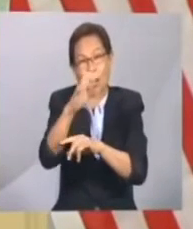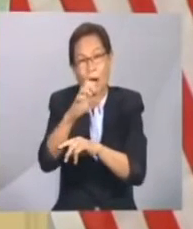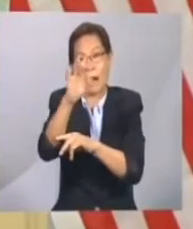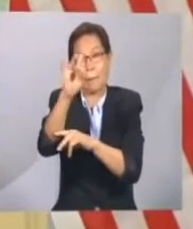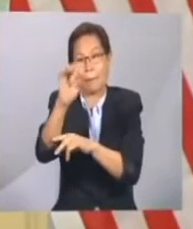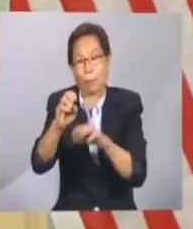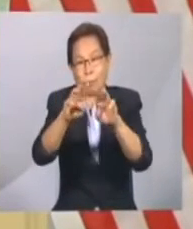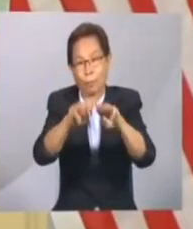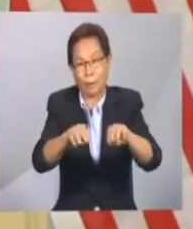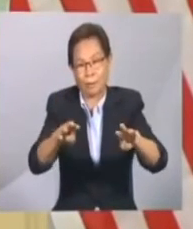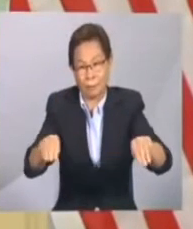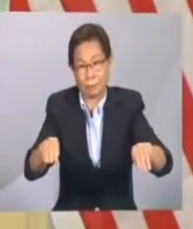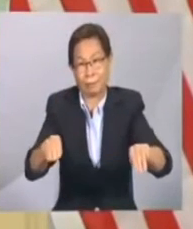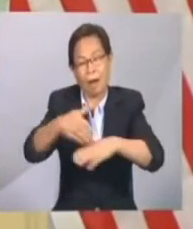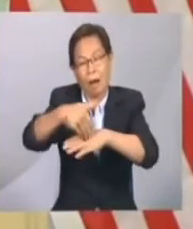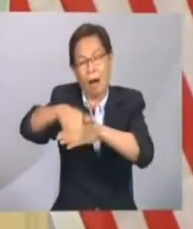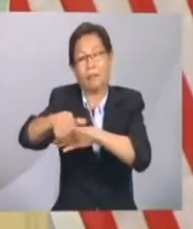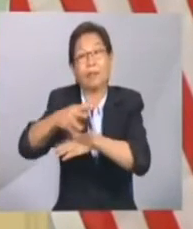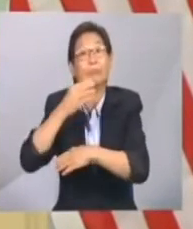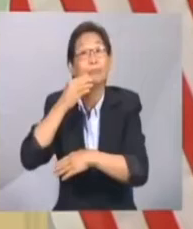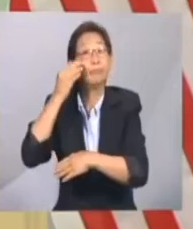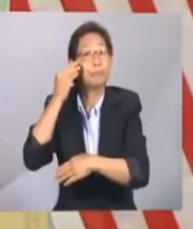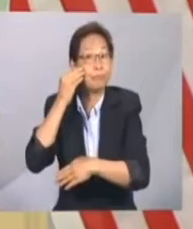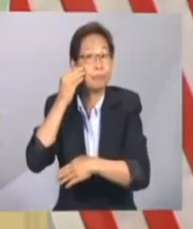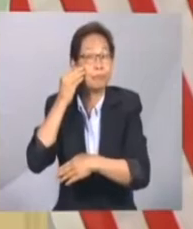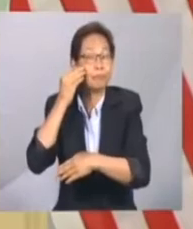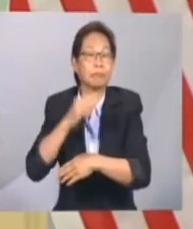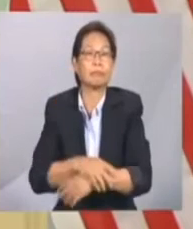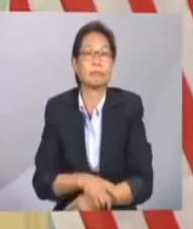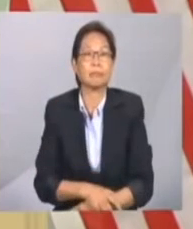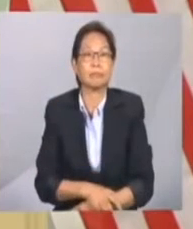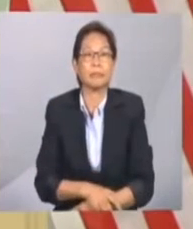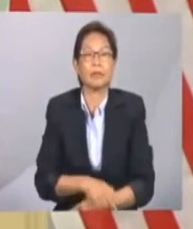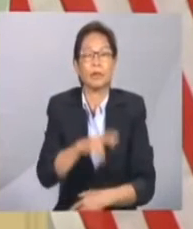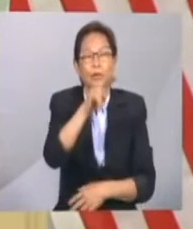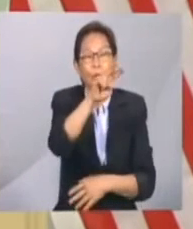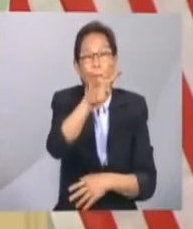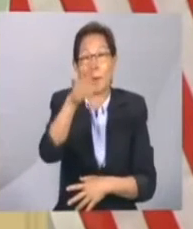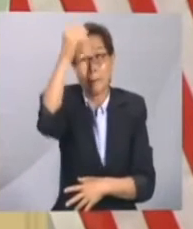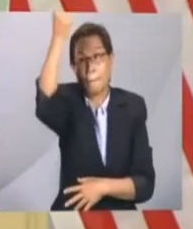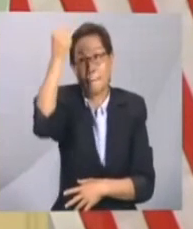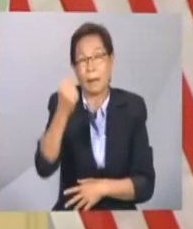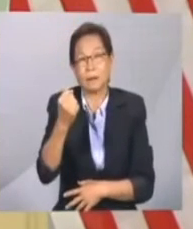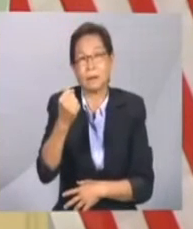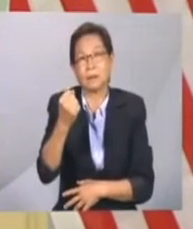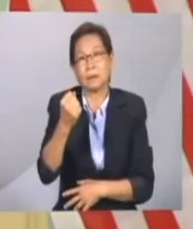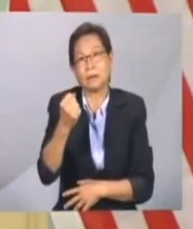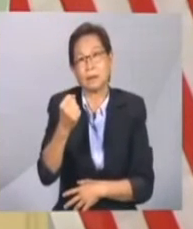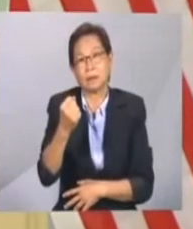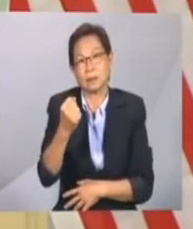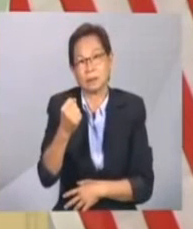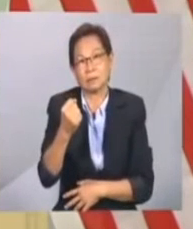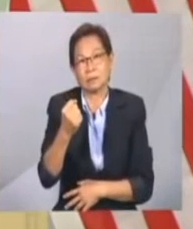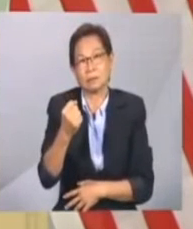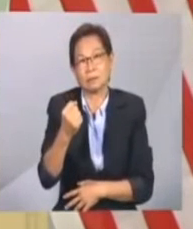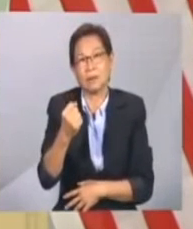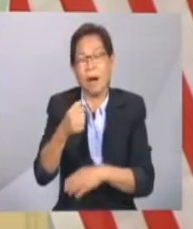280 pelajar akan dihantar pulang dan 25 bas akan digunakan